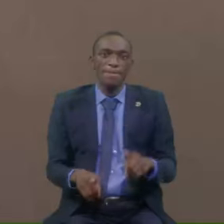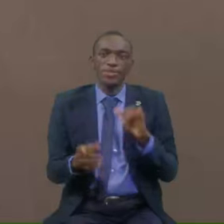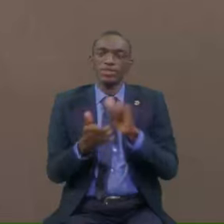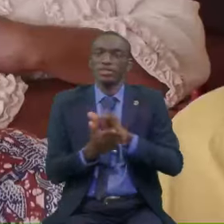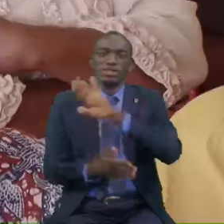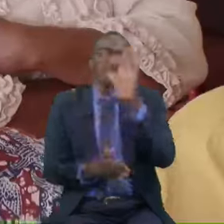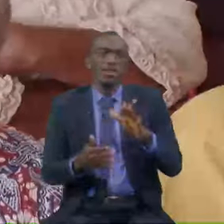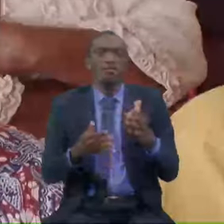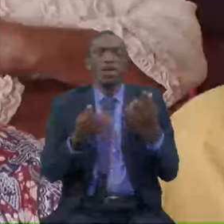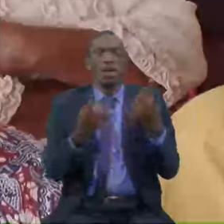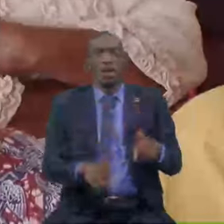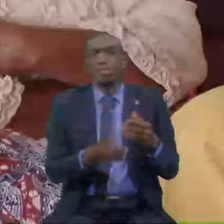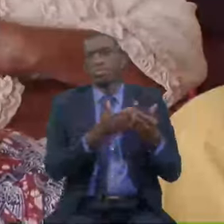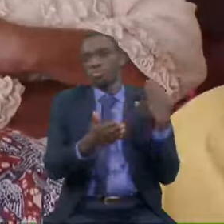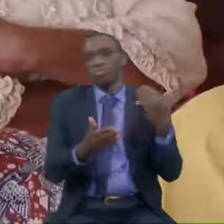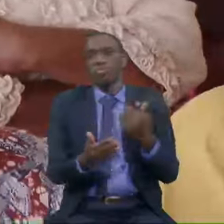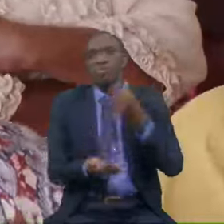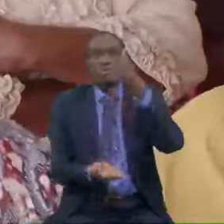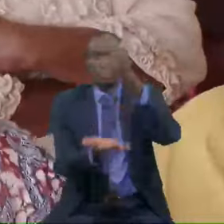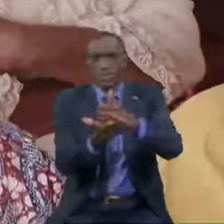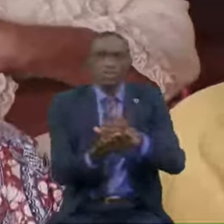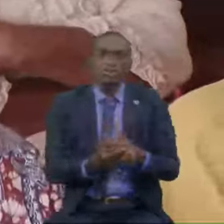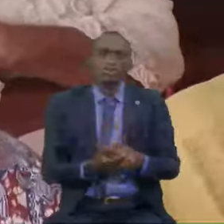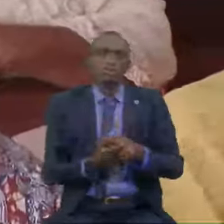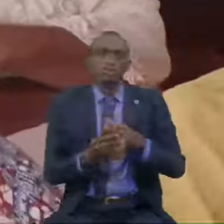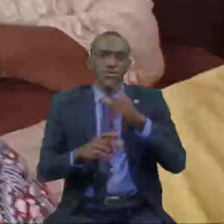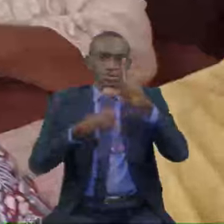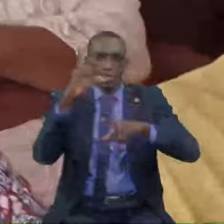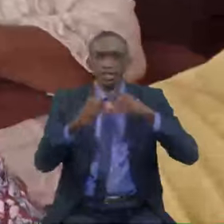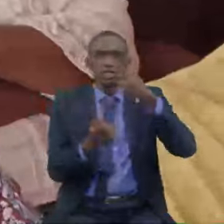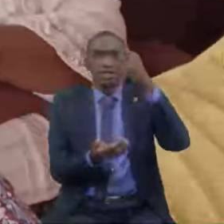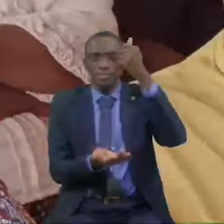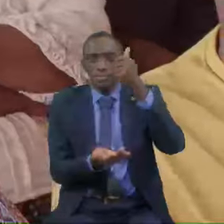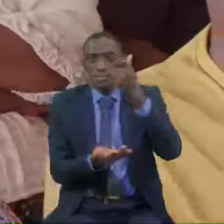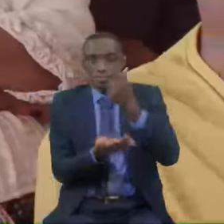ce qui n'est jamais arrivé t'arrivera. Amen.